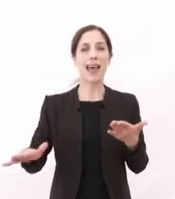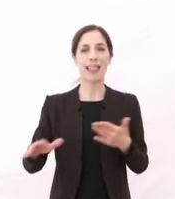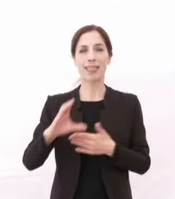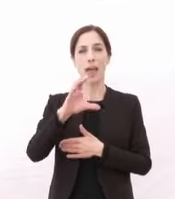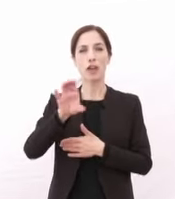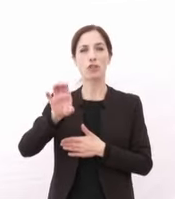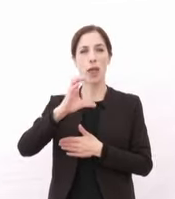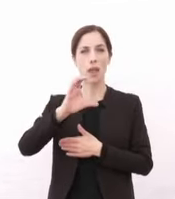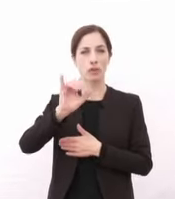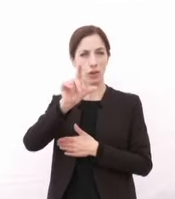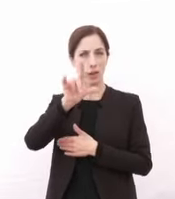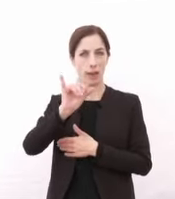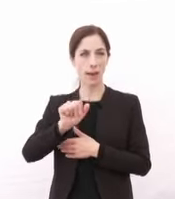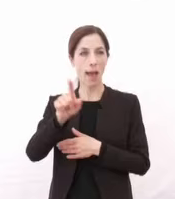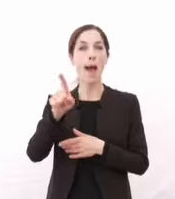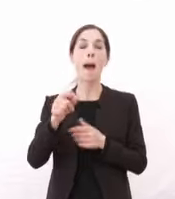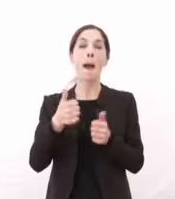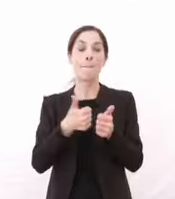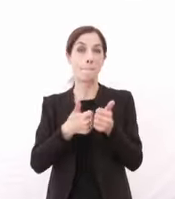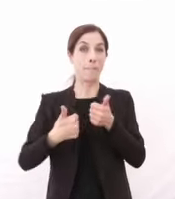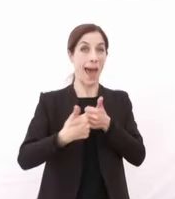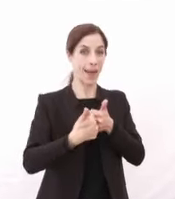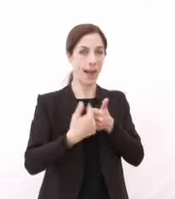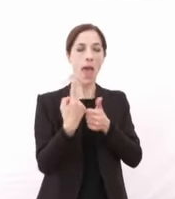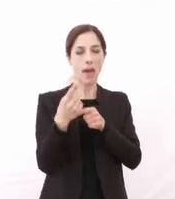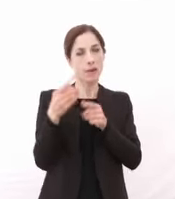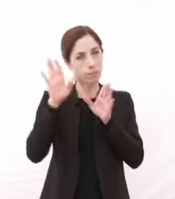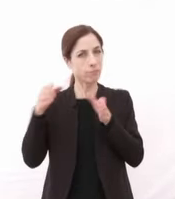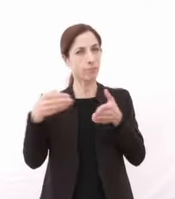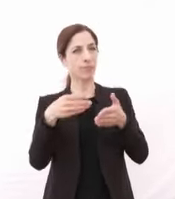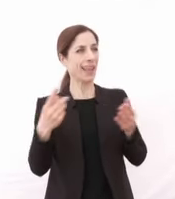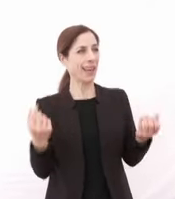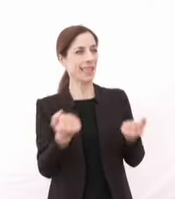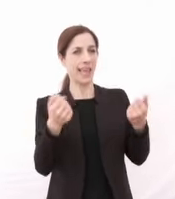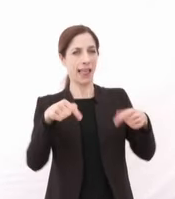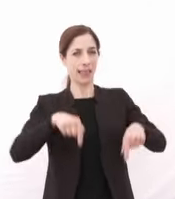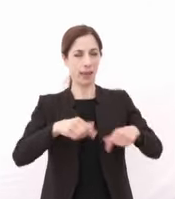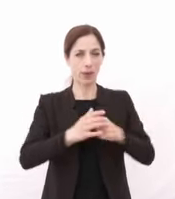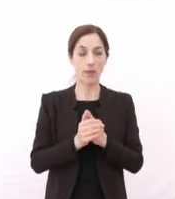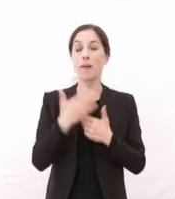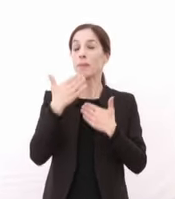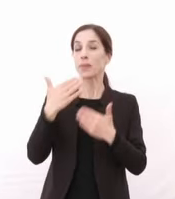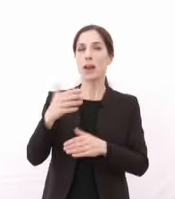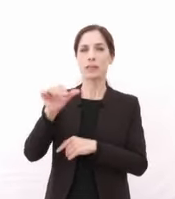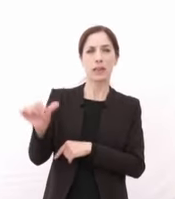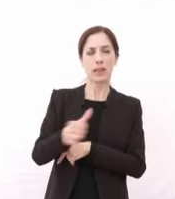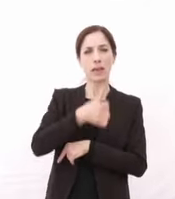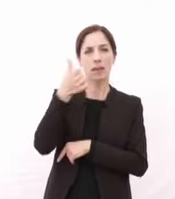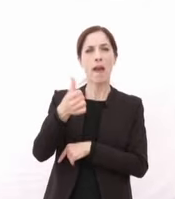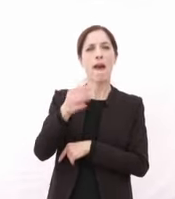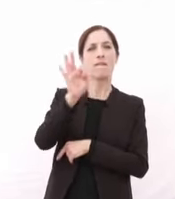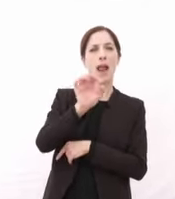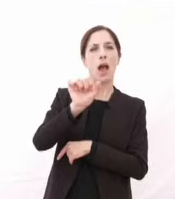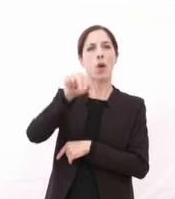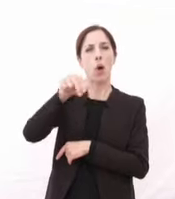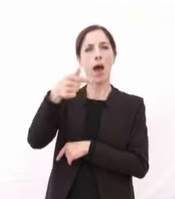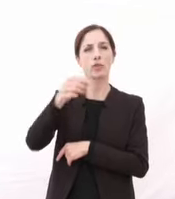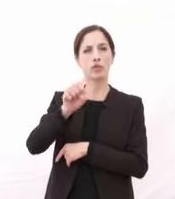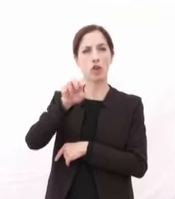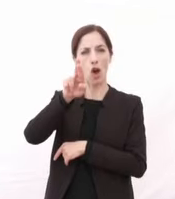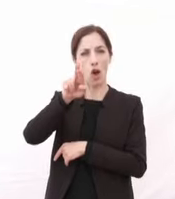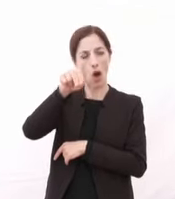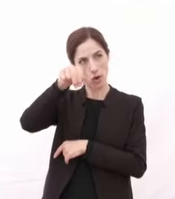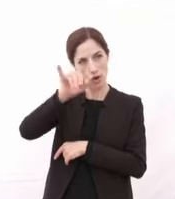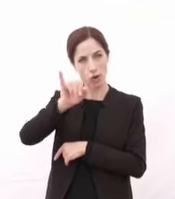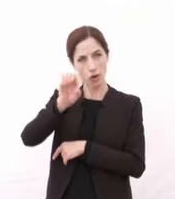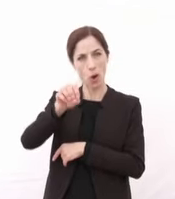questa iniziativa, che davvero ringraziamo con tutto il cuore. In particolare ringraziamo il direttore, maestro Franco Antonio Mirenzi, e qui con noi i